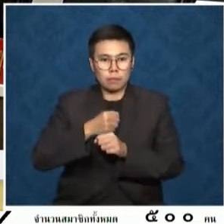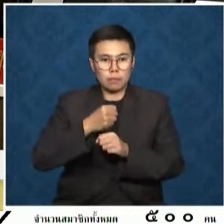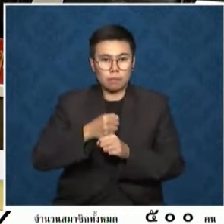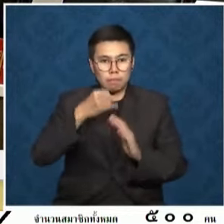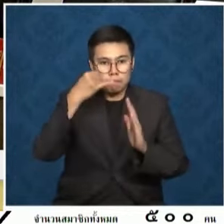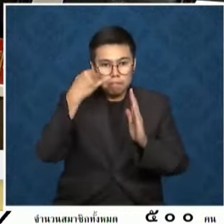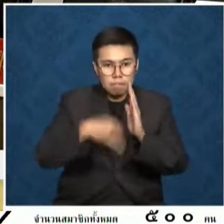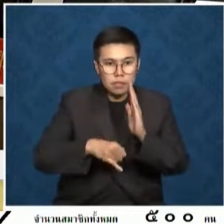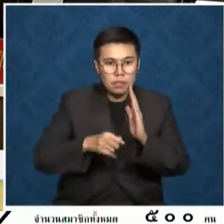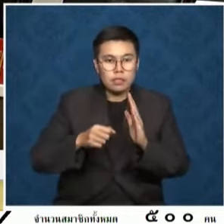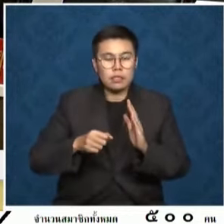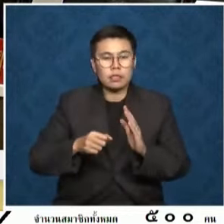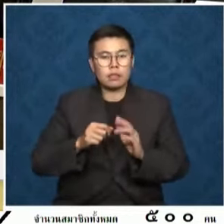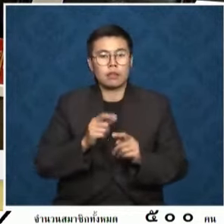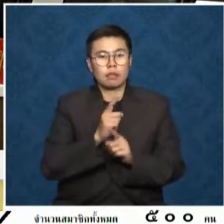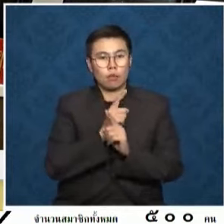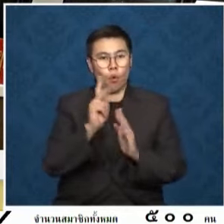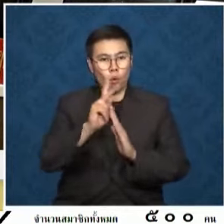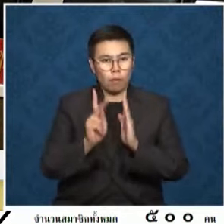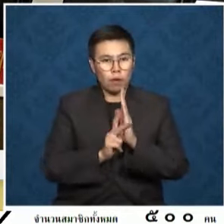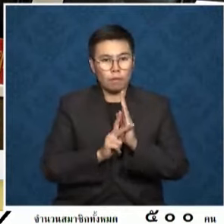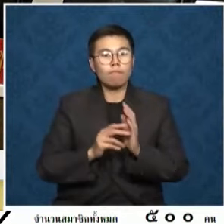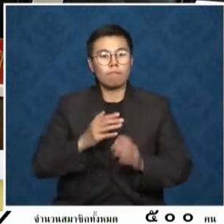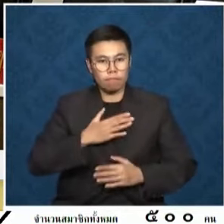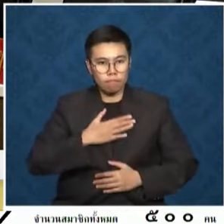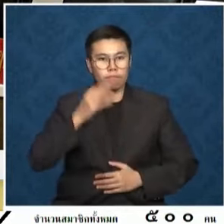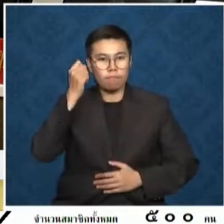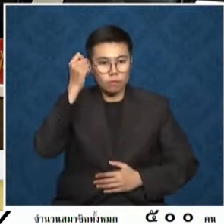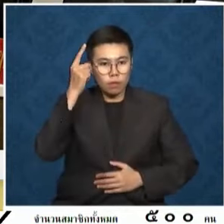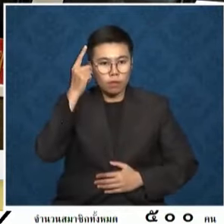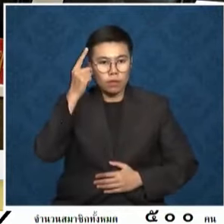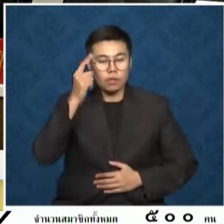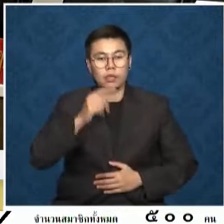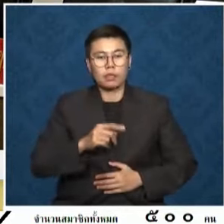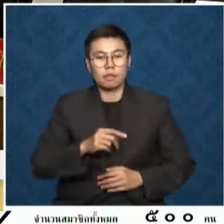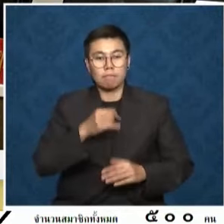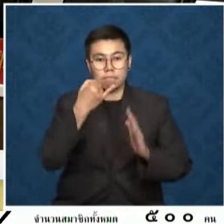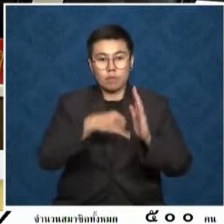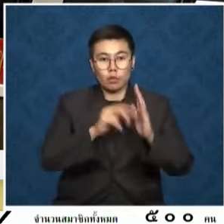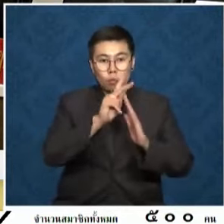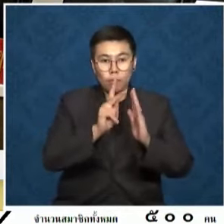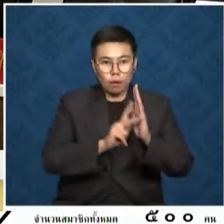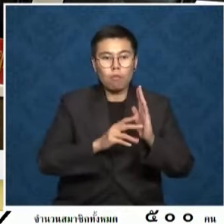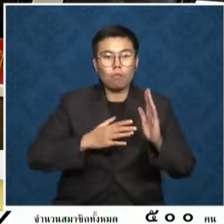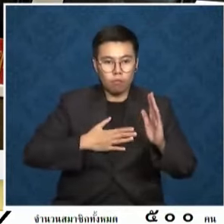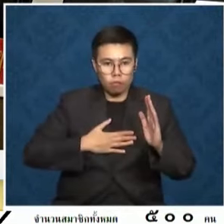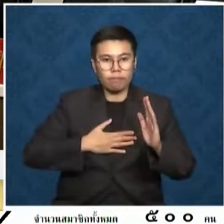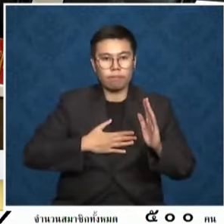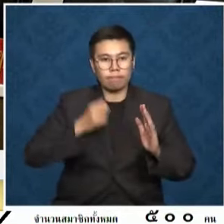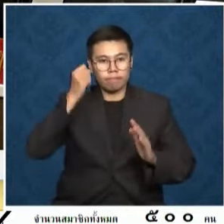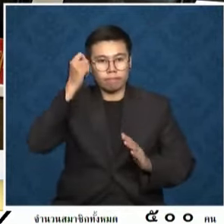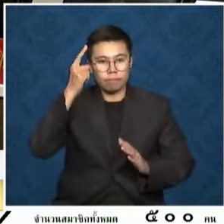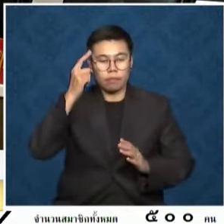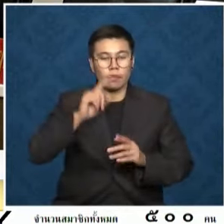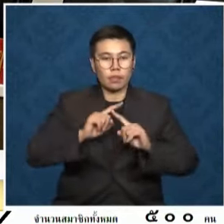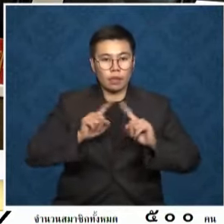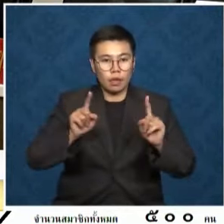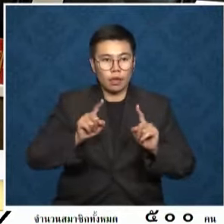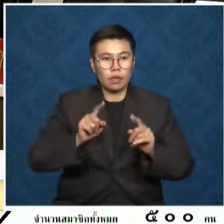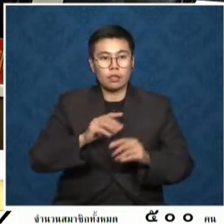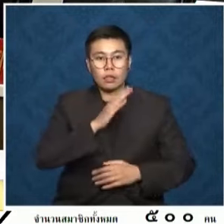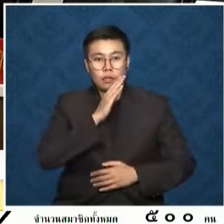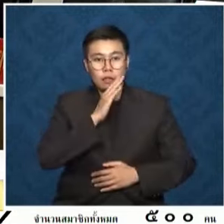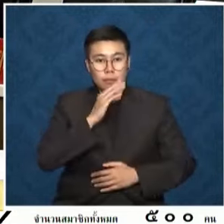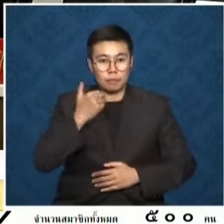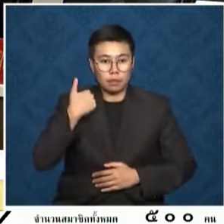มีความผิดจริงตามกฎหมายเรื่องนี้เข้าใจครับถ้าจะว่ากันไปตามกฎหมายเข้าใจแต่ถึงที่สุดหาก